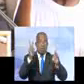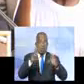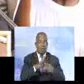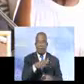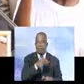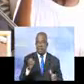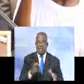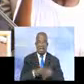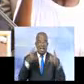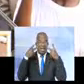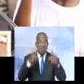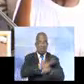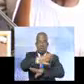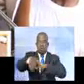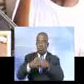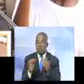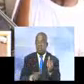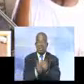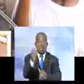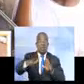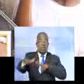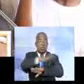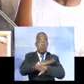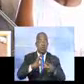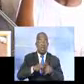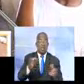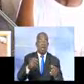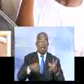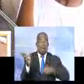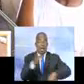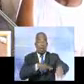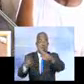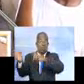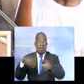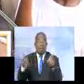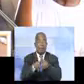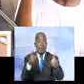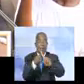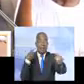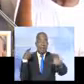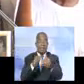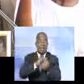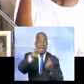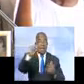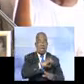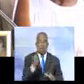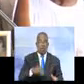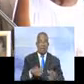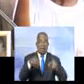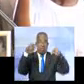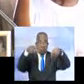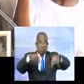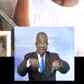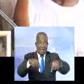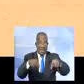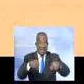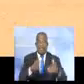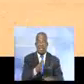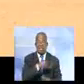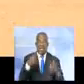voir tout ce qui se passe sur nos routes. Le gouvernement prendra également des mesures pour lutter contre les